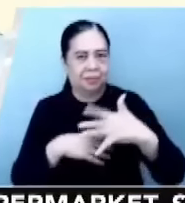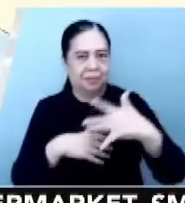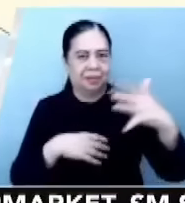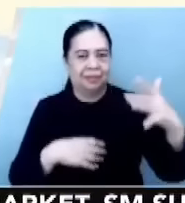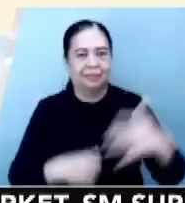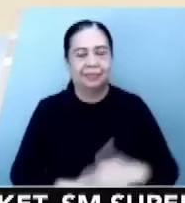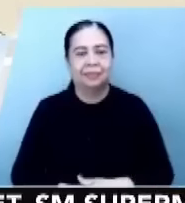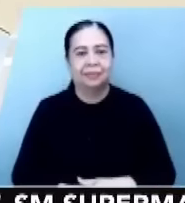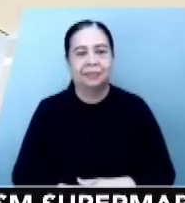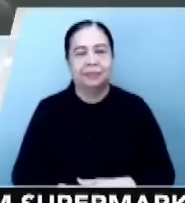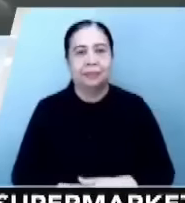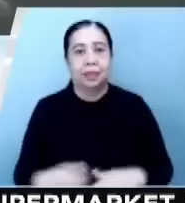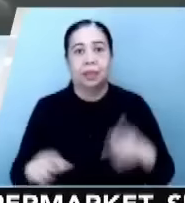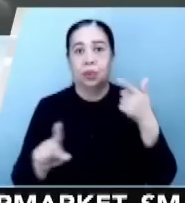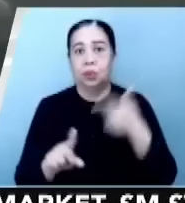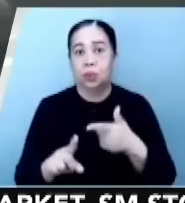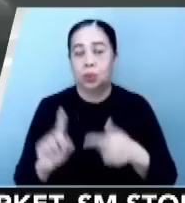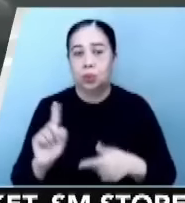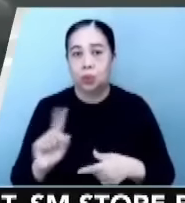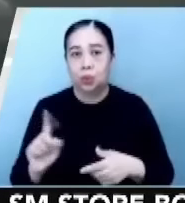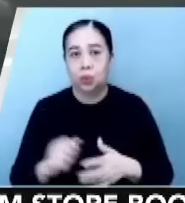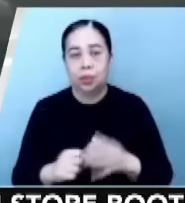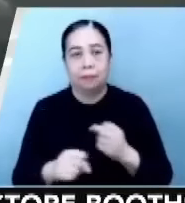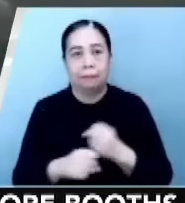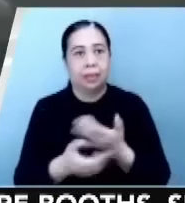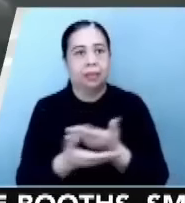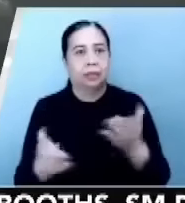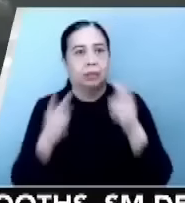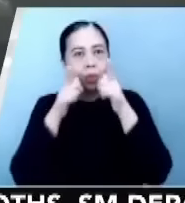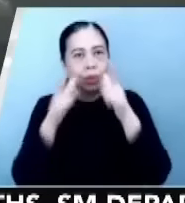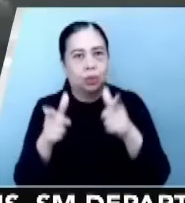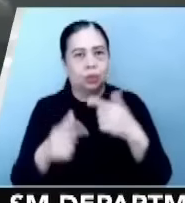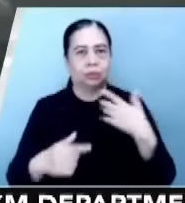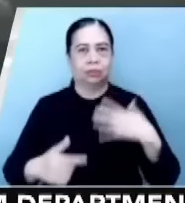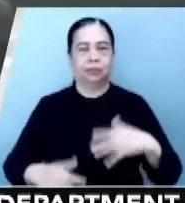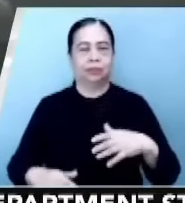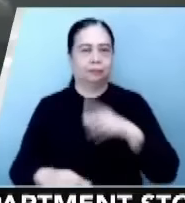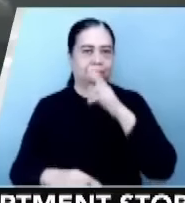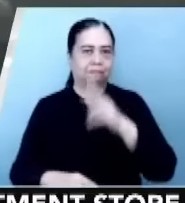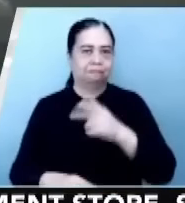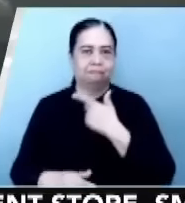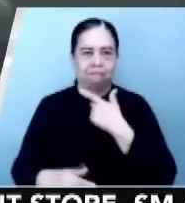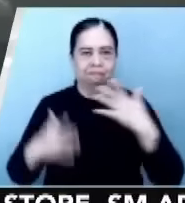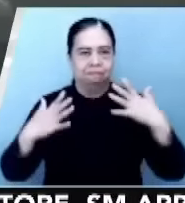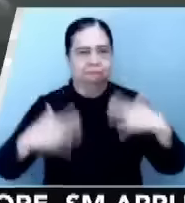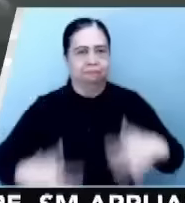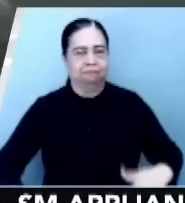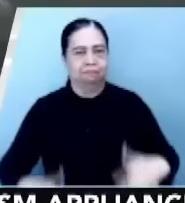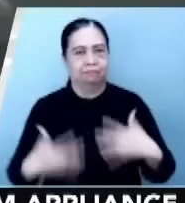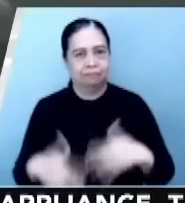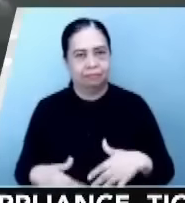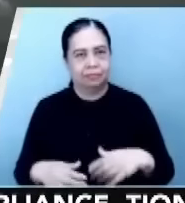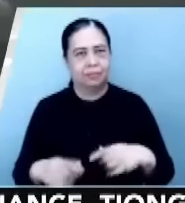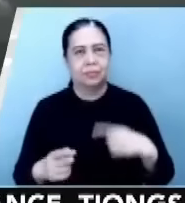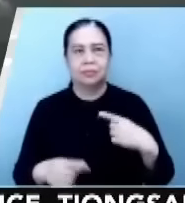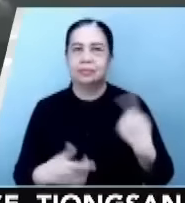main goal is to make them look as dapper as they could. We really go on a timeless